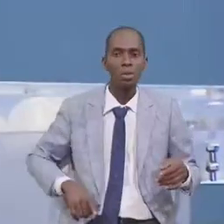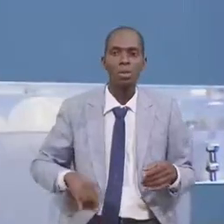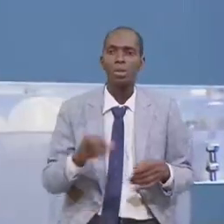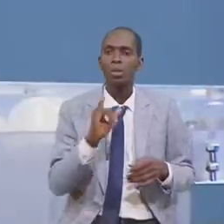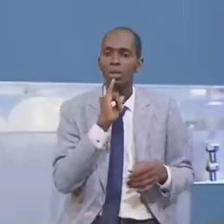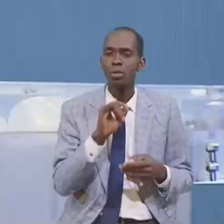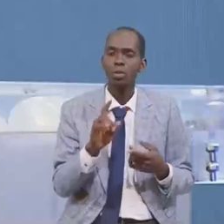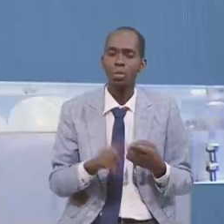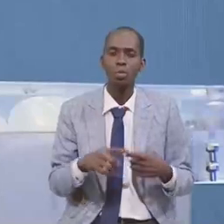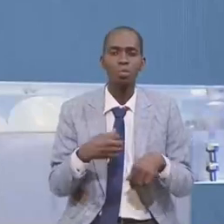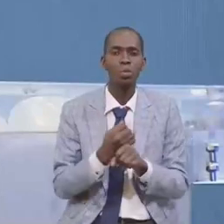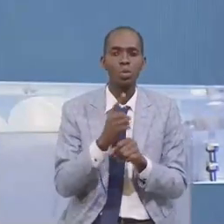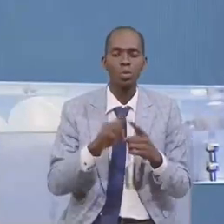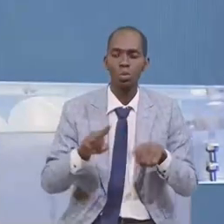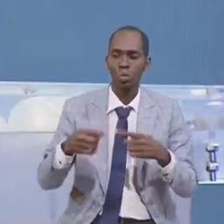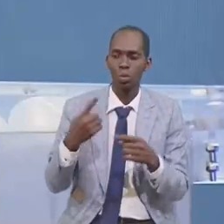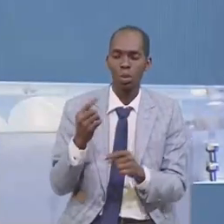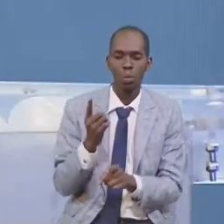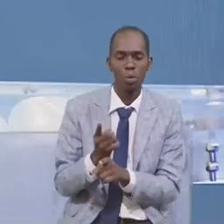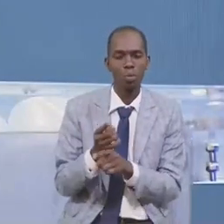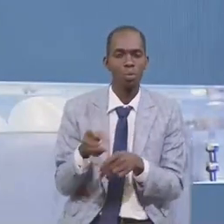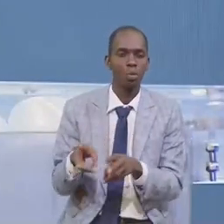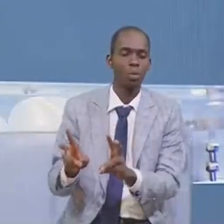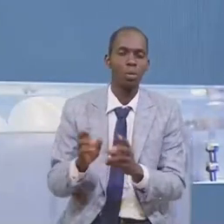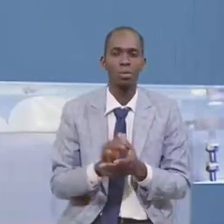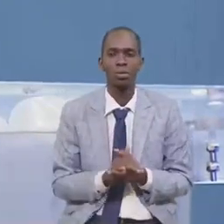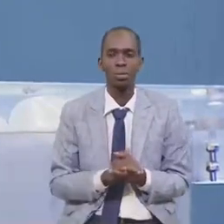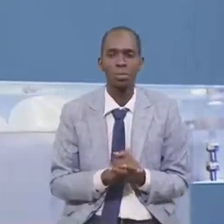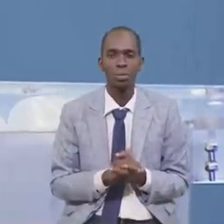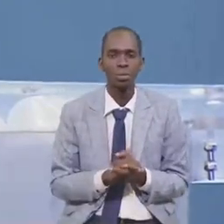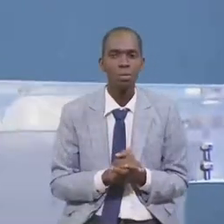C'est l'attente de Dieu qui te pousse à aller dans la bonne direction.